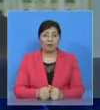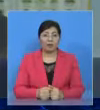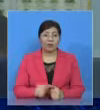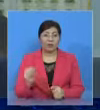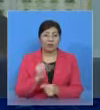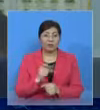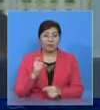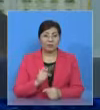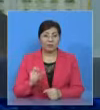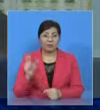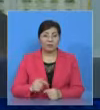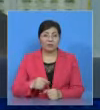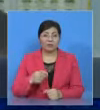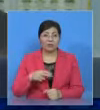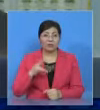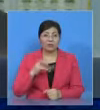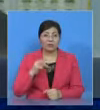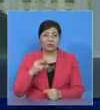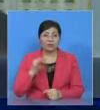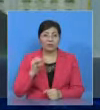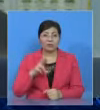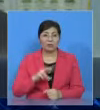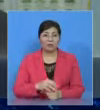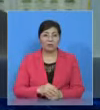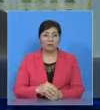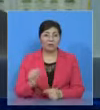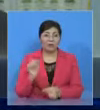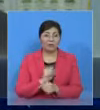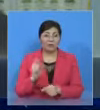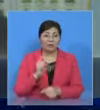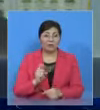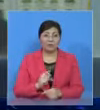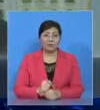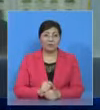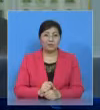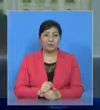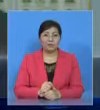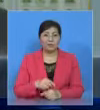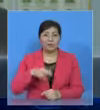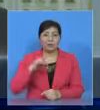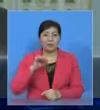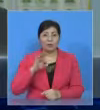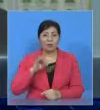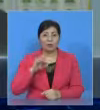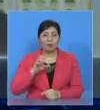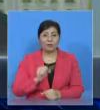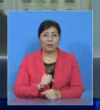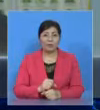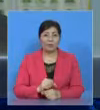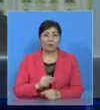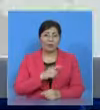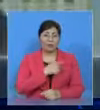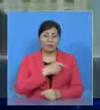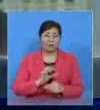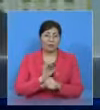водитель и пассажир автомашины «Део Нексия» и водитель автомашины «Приора» госпитализированы в